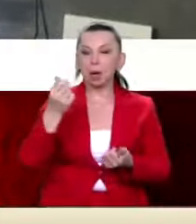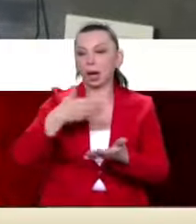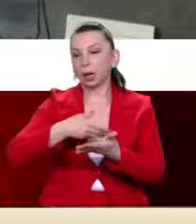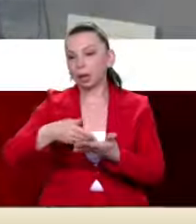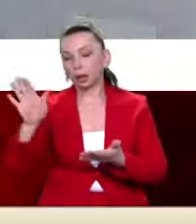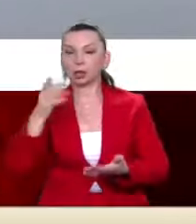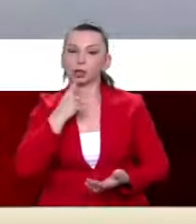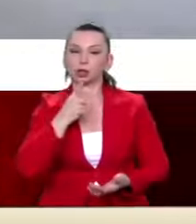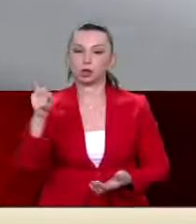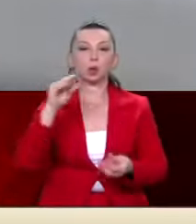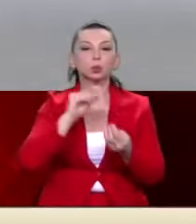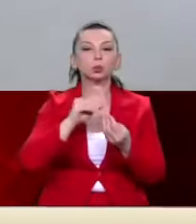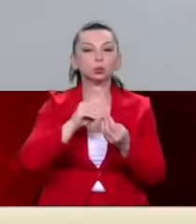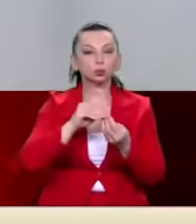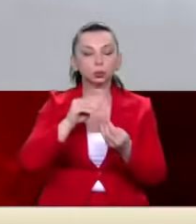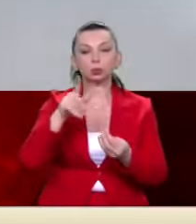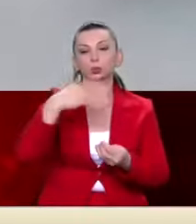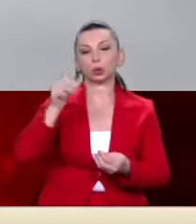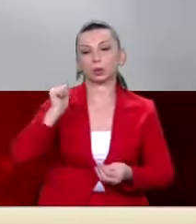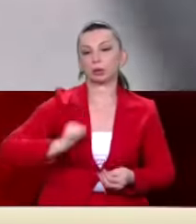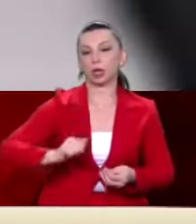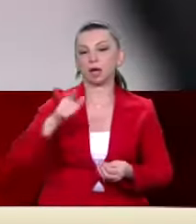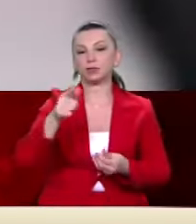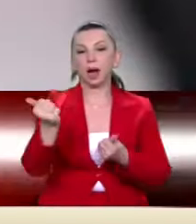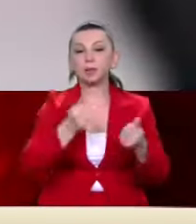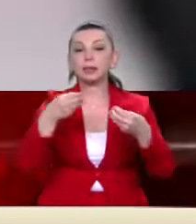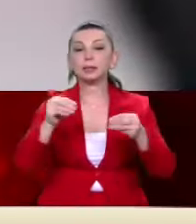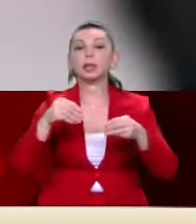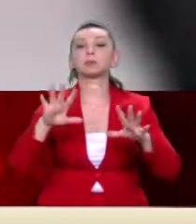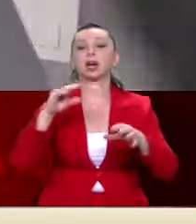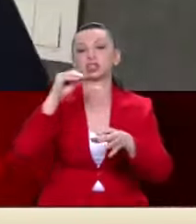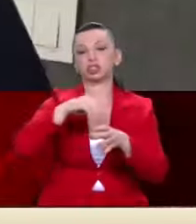kişiden şikayetçi. Suç duyurusu sonrası savcılık araca satılmaması için